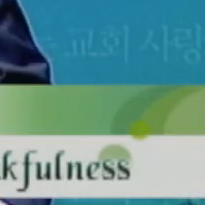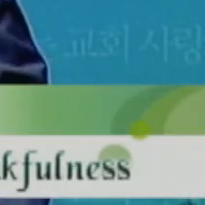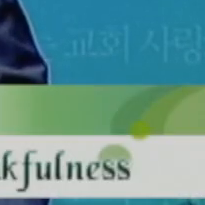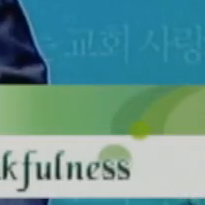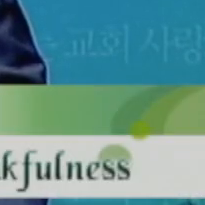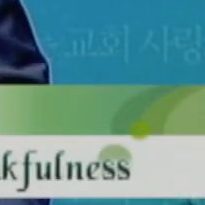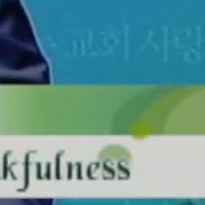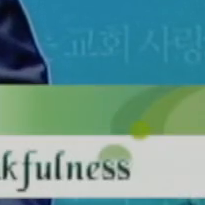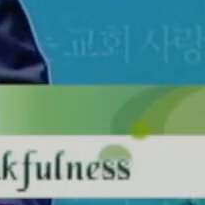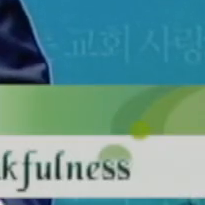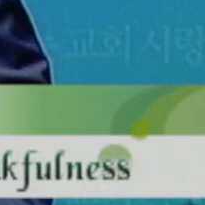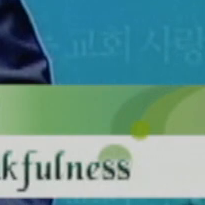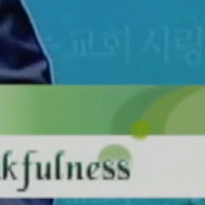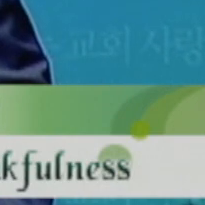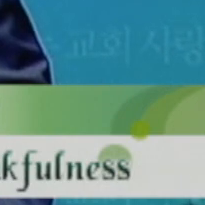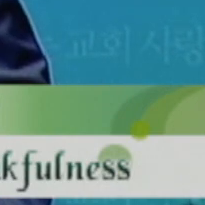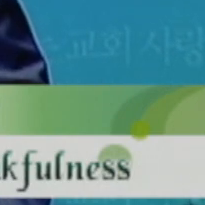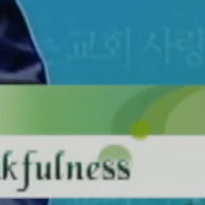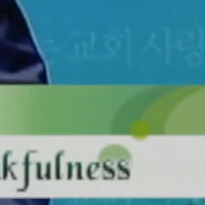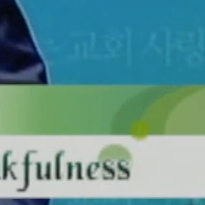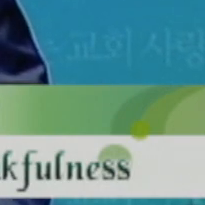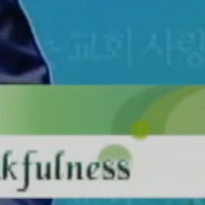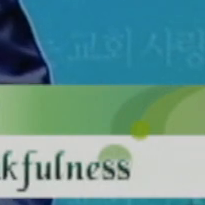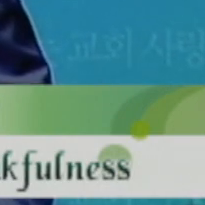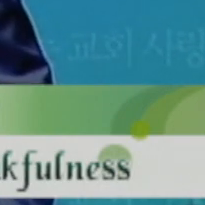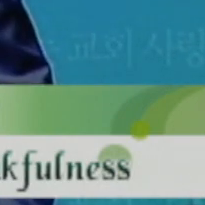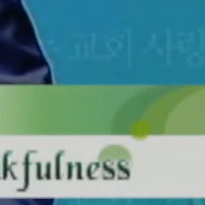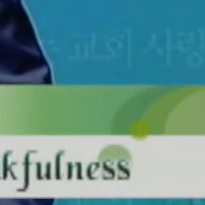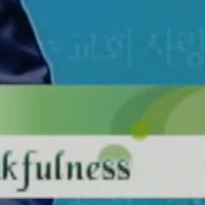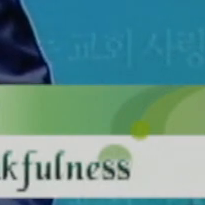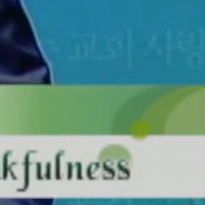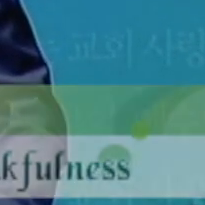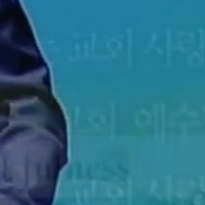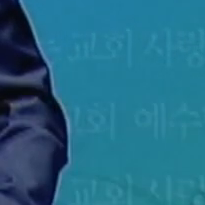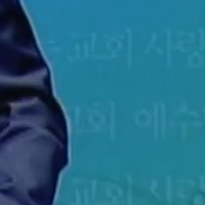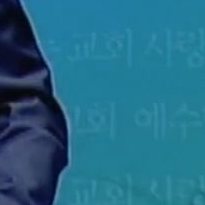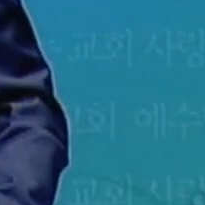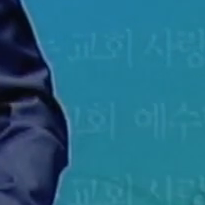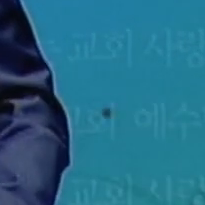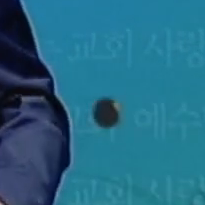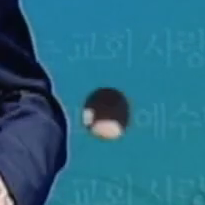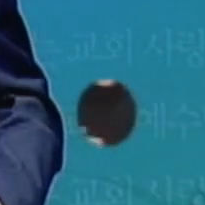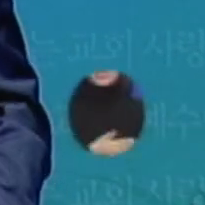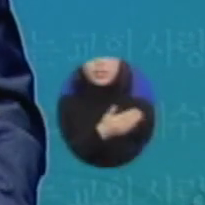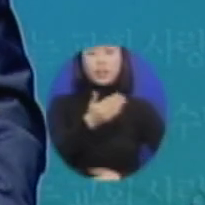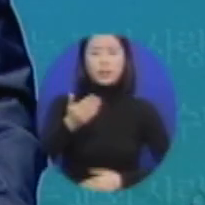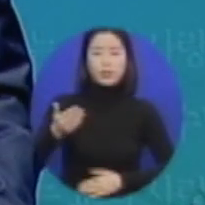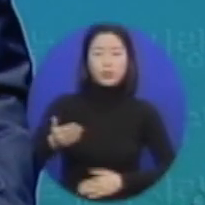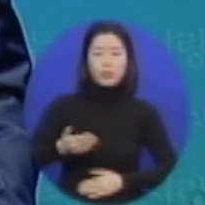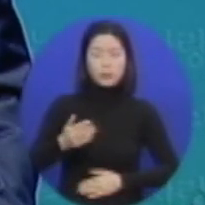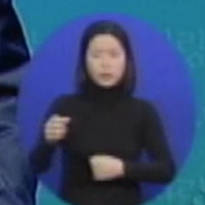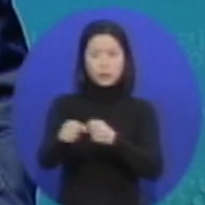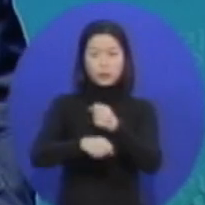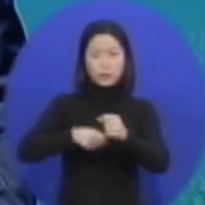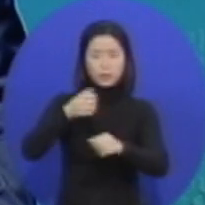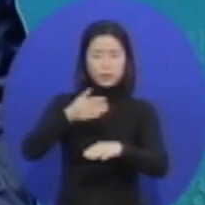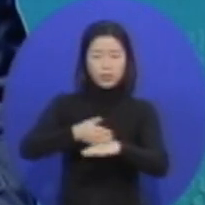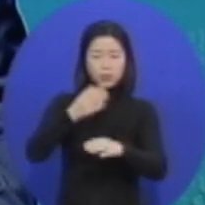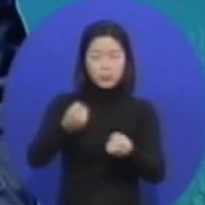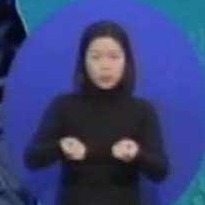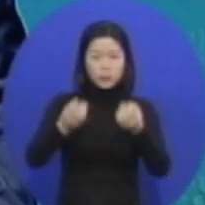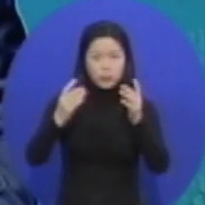아 여러분 다음 주일이 추수감사 중 1입니다 여러분 추수감사 주일을 맞이 할 만한